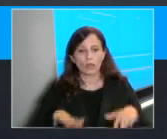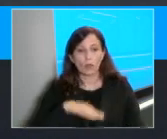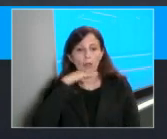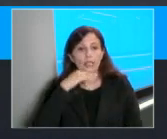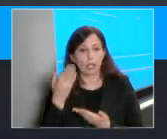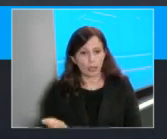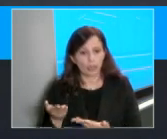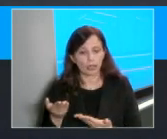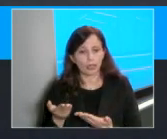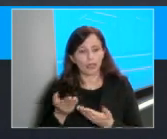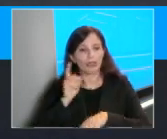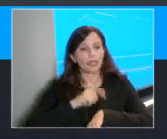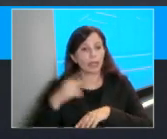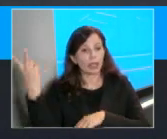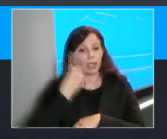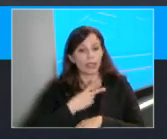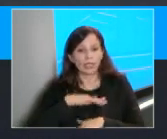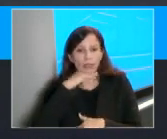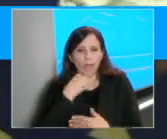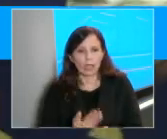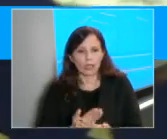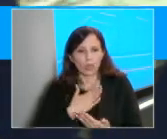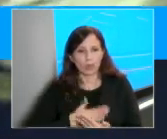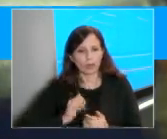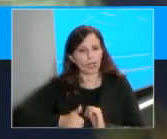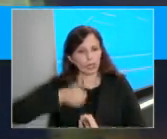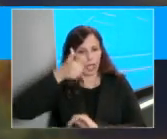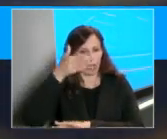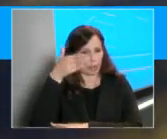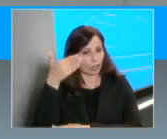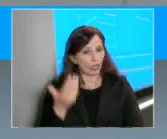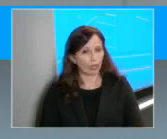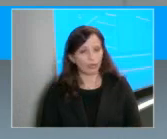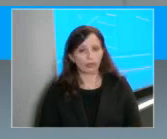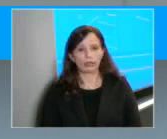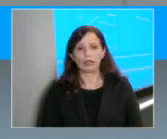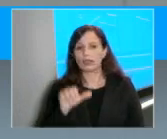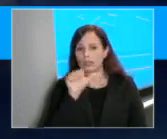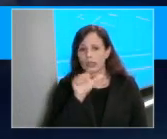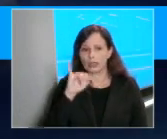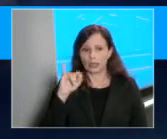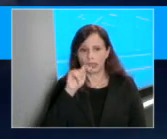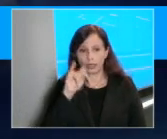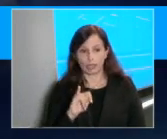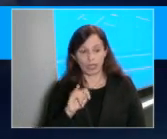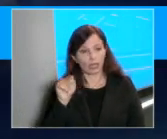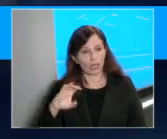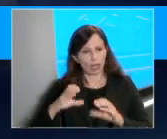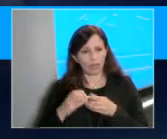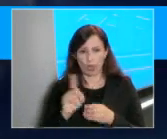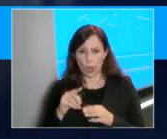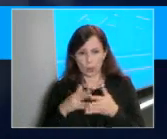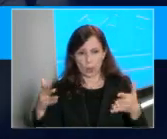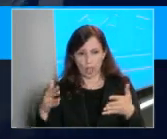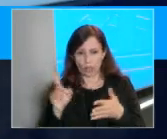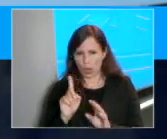בהם, והגיע הזמן להבין את זה. נמאס, תנו לנהל את המדינה. רגע, איתי, אתה בתור מי שבא ממפלגה לא מאוד גדולה, אתה לא בעד רעיון